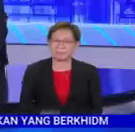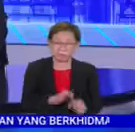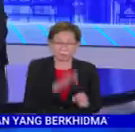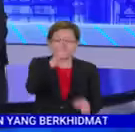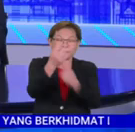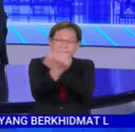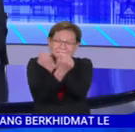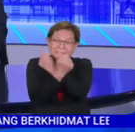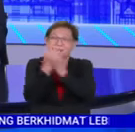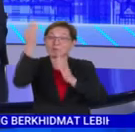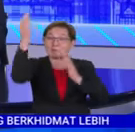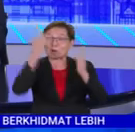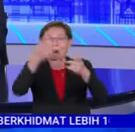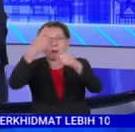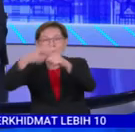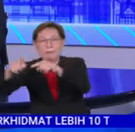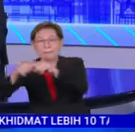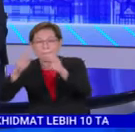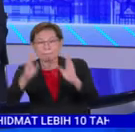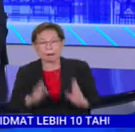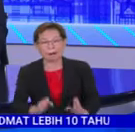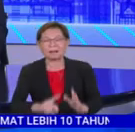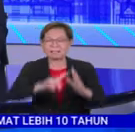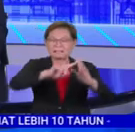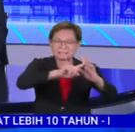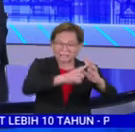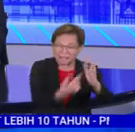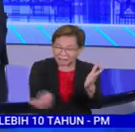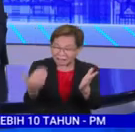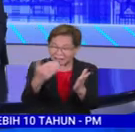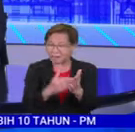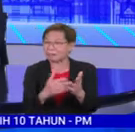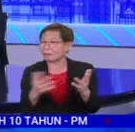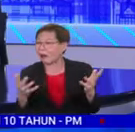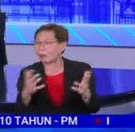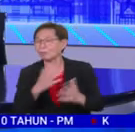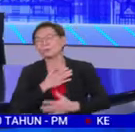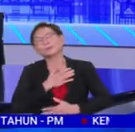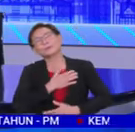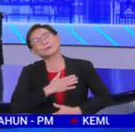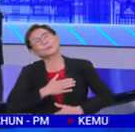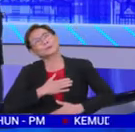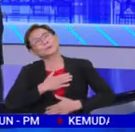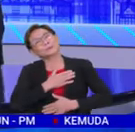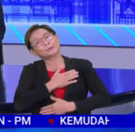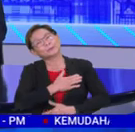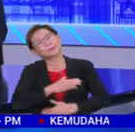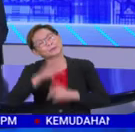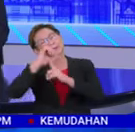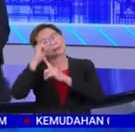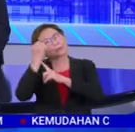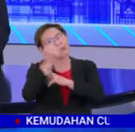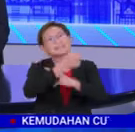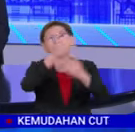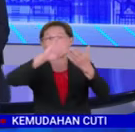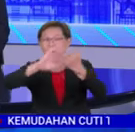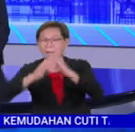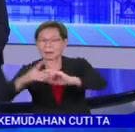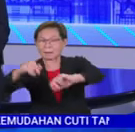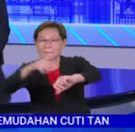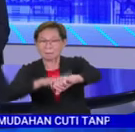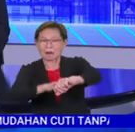Semangat cintakan negara berbilang bangsa dihidupkan kembali melalui penghayatan suasana masyarakat pada